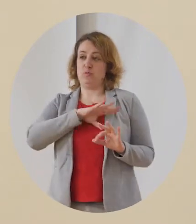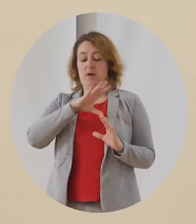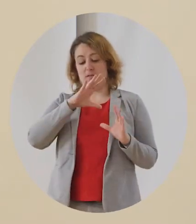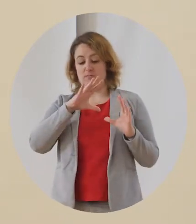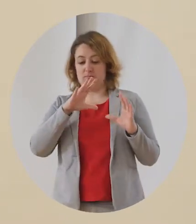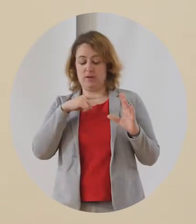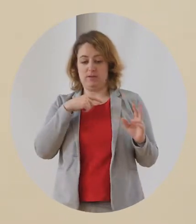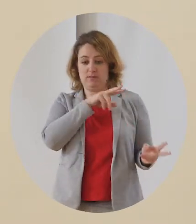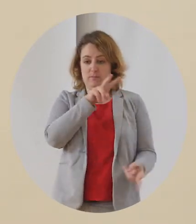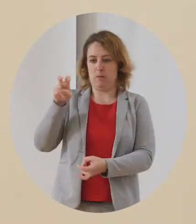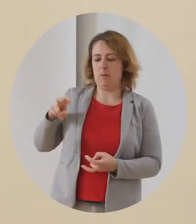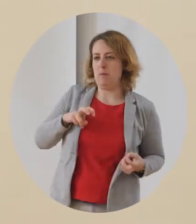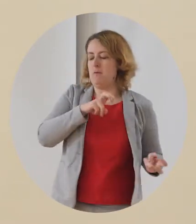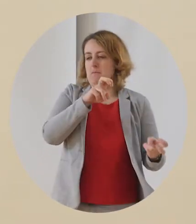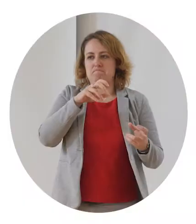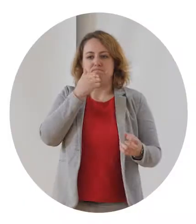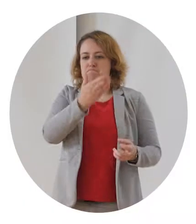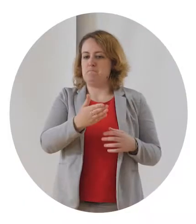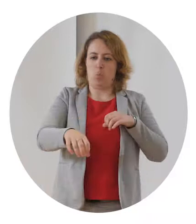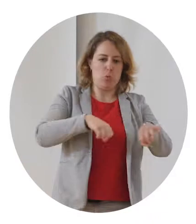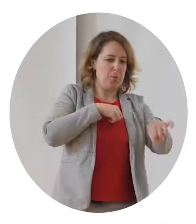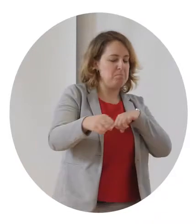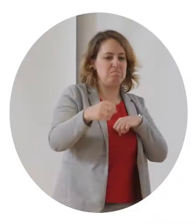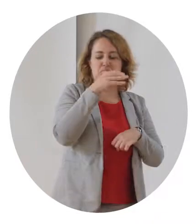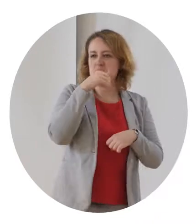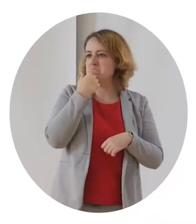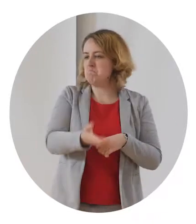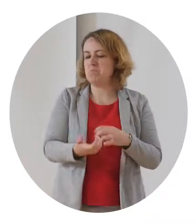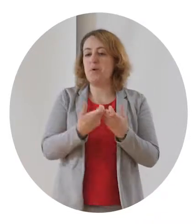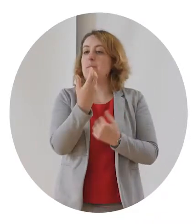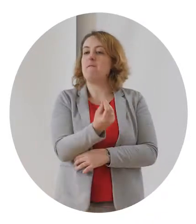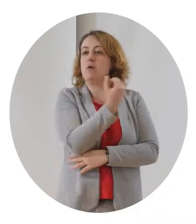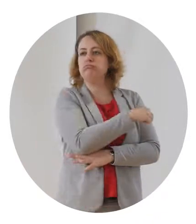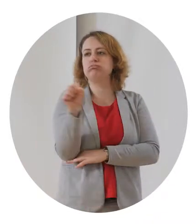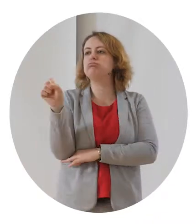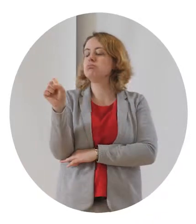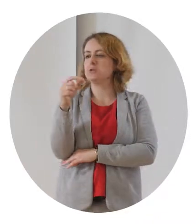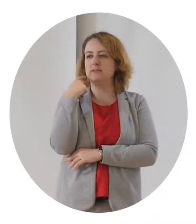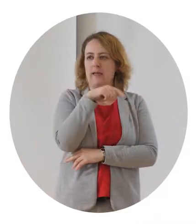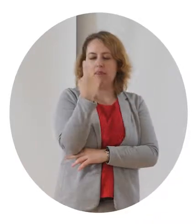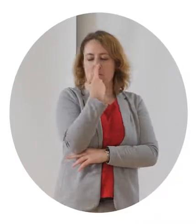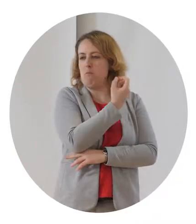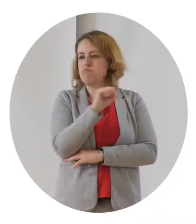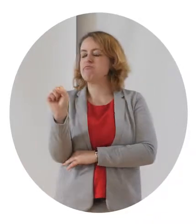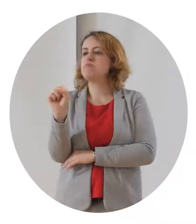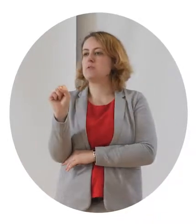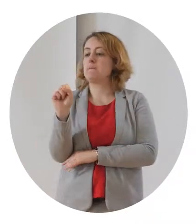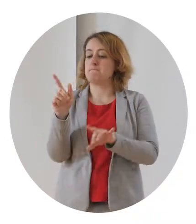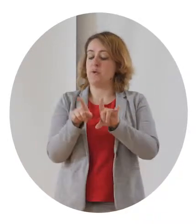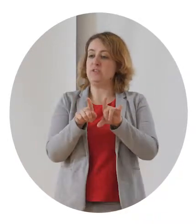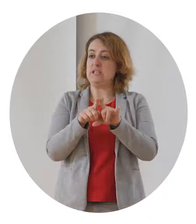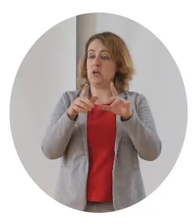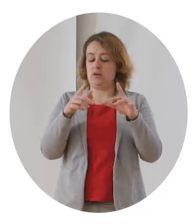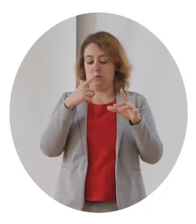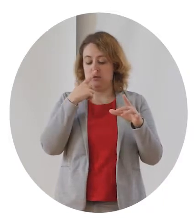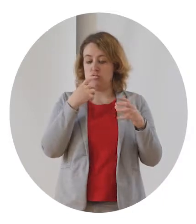avec donc cette absence de détection des différents mouvements. Quand l'enfant tourne la tête, donc il y a la sensation de tourner la tête,